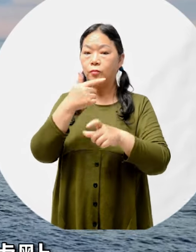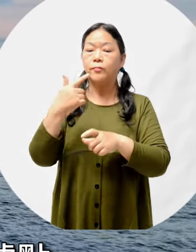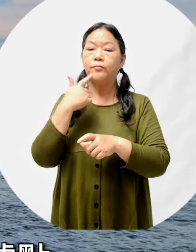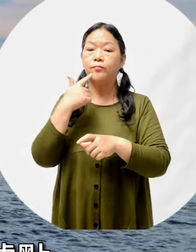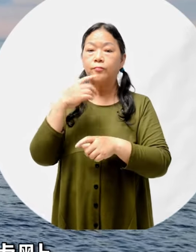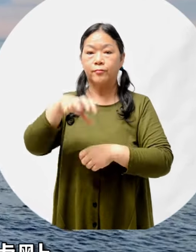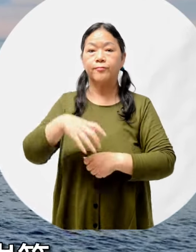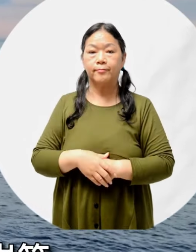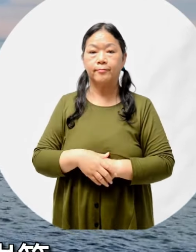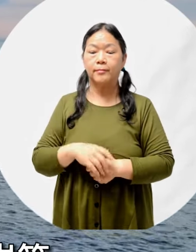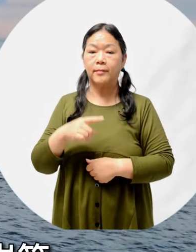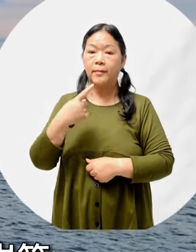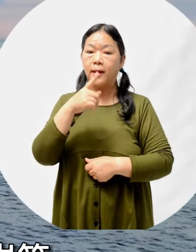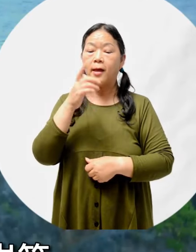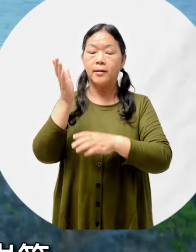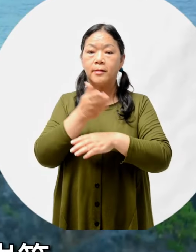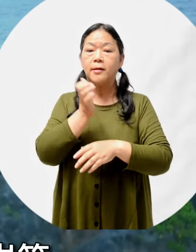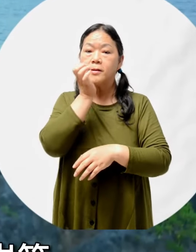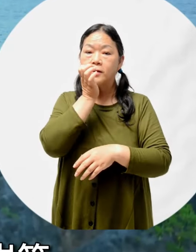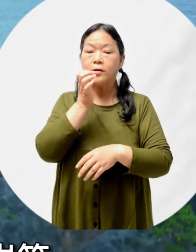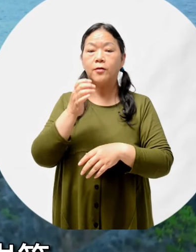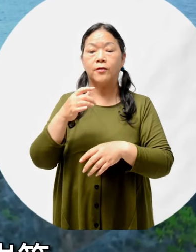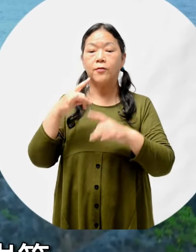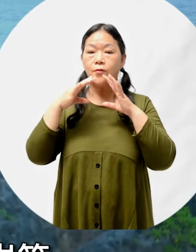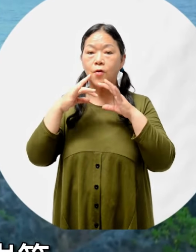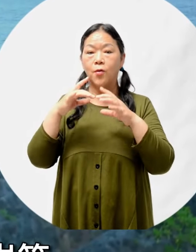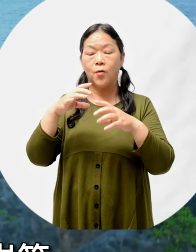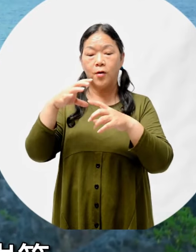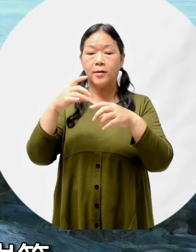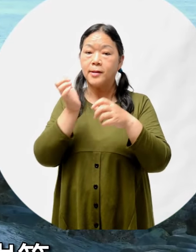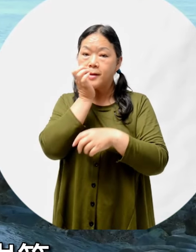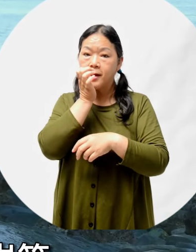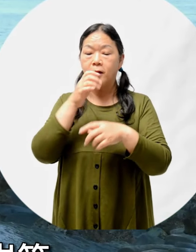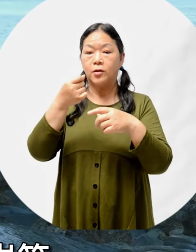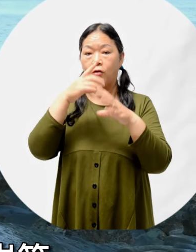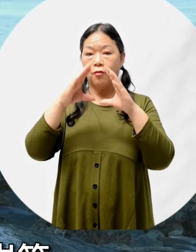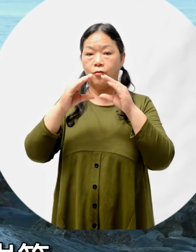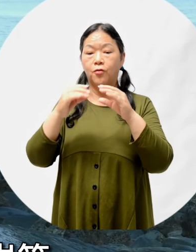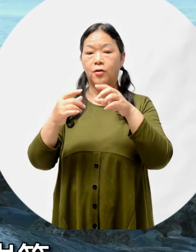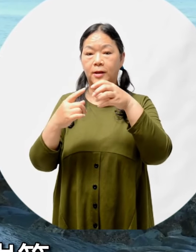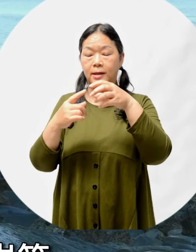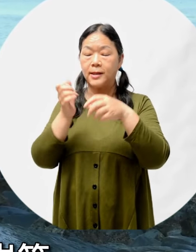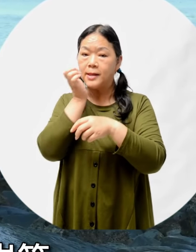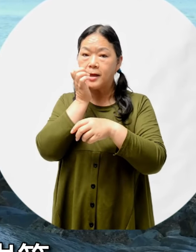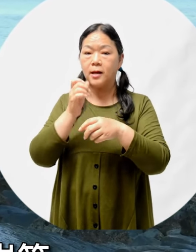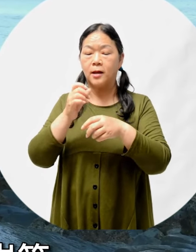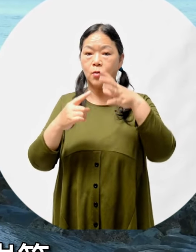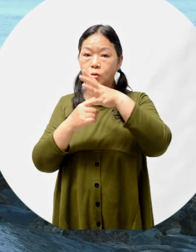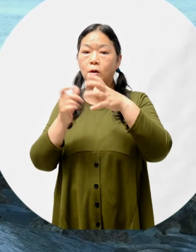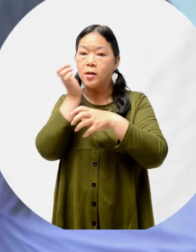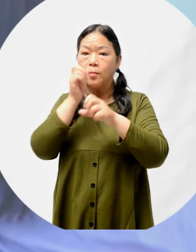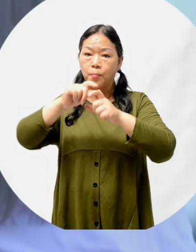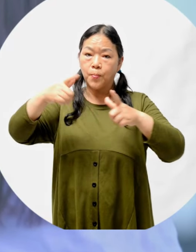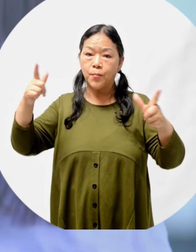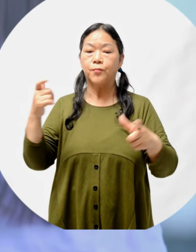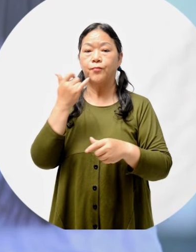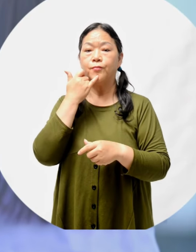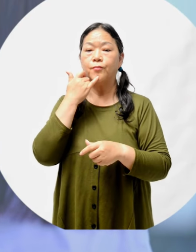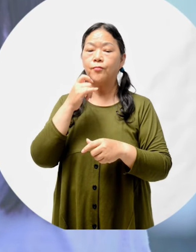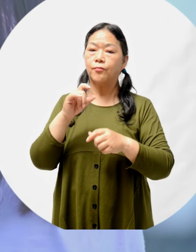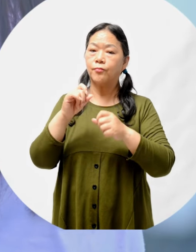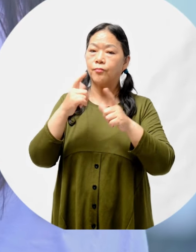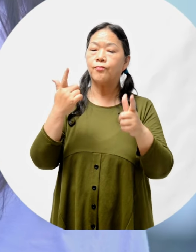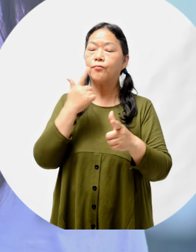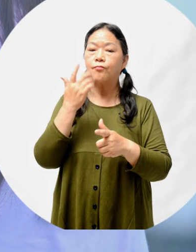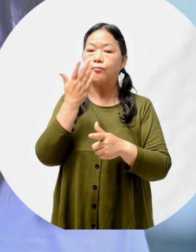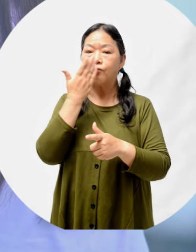的风景据点，以单斜脊、蜂窝岩、豆腐岩以及蕈状岩等各种